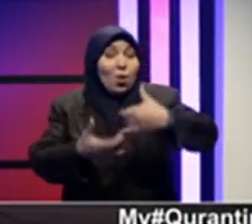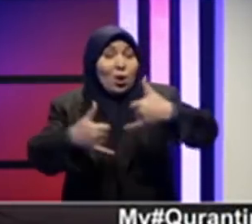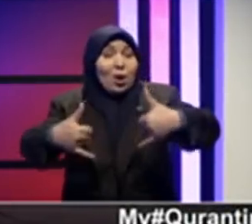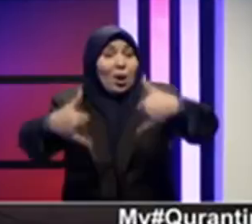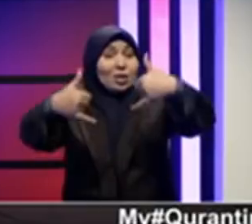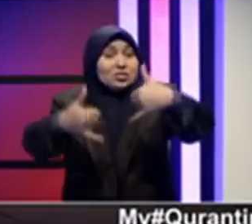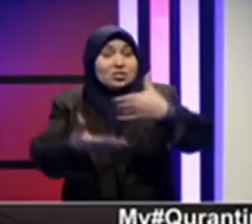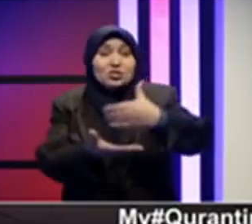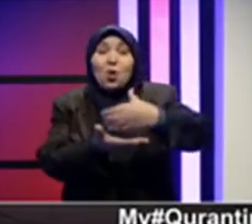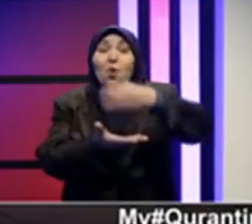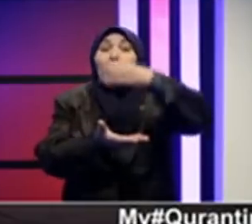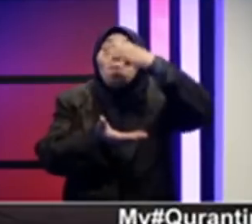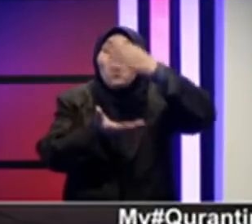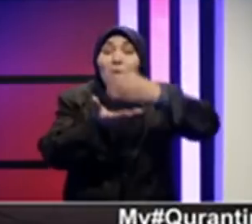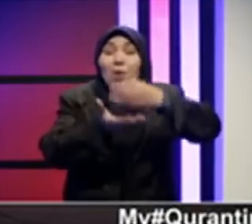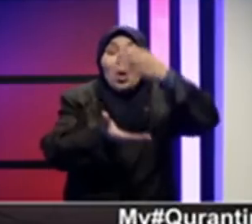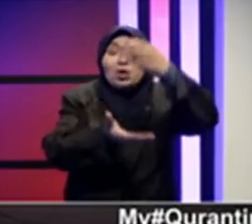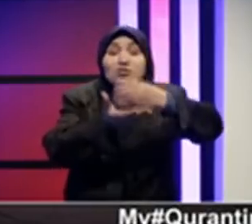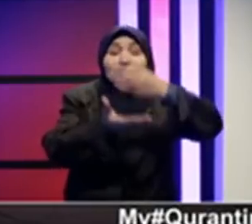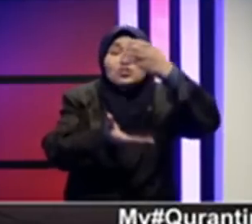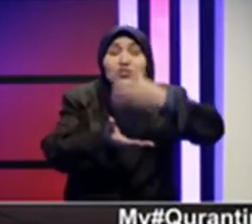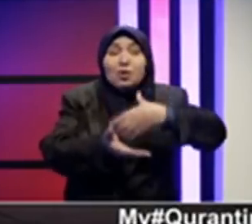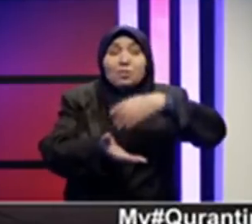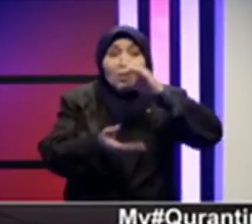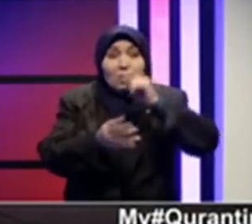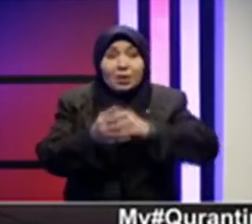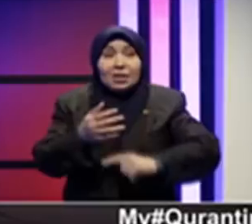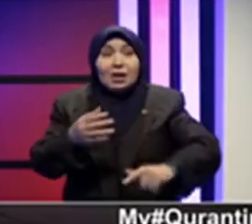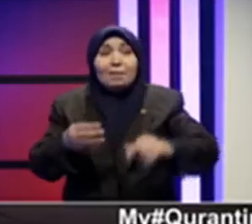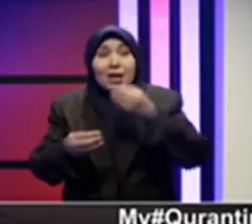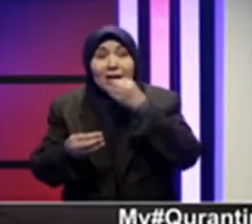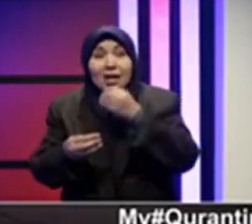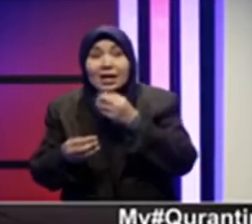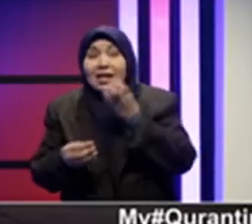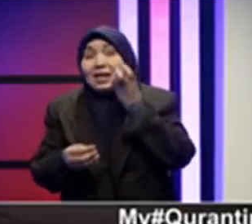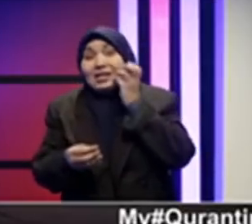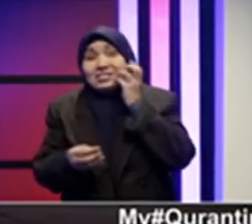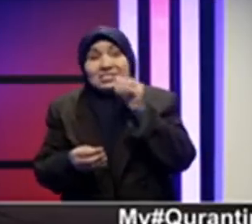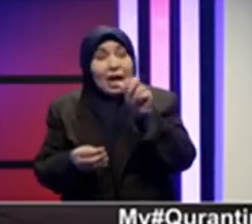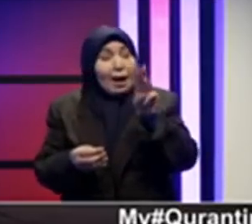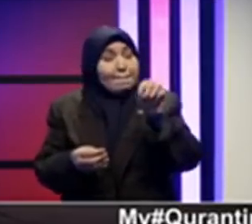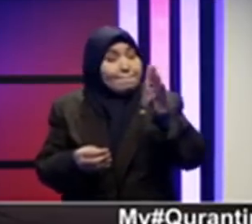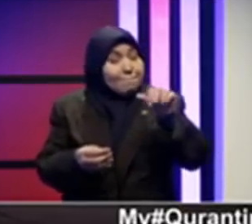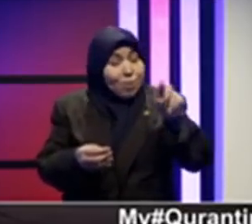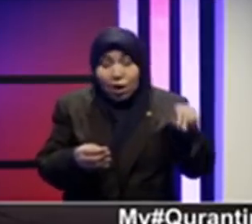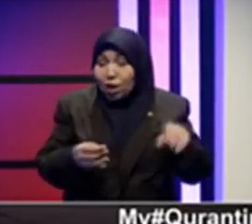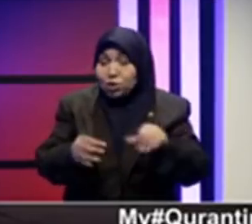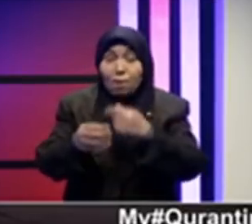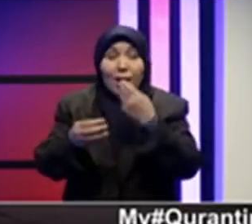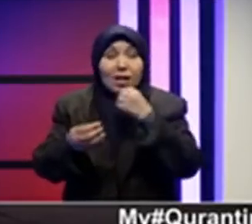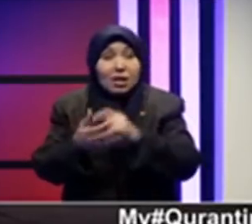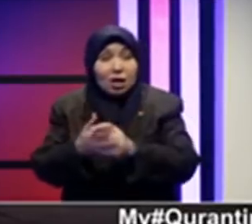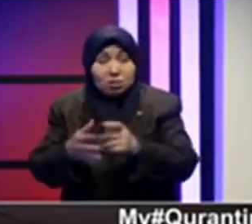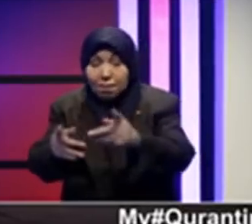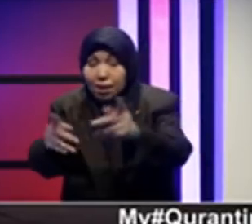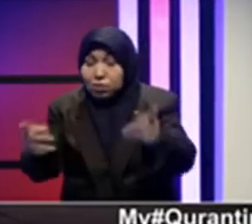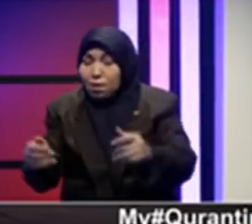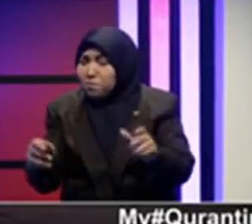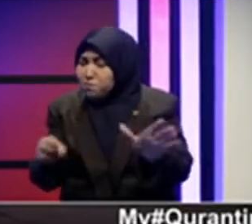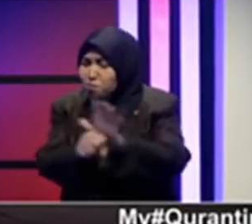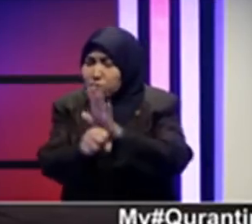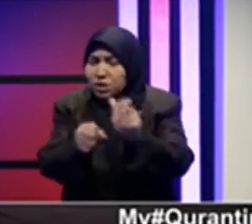Ya. Cuba kita bayangkanlah, kita kalau makan dalam talam tu, kita makanlah nasi ambeng ke apa sebagainya, tapi di sana itu talam-talam itu penuh dengan